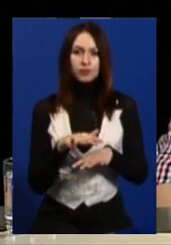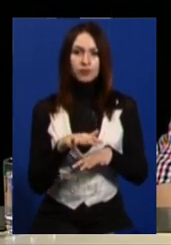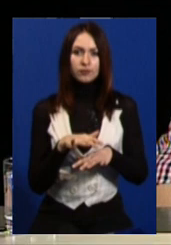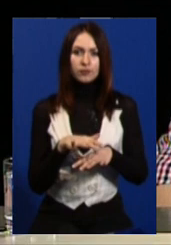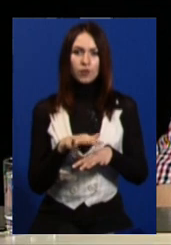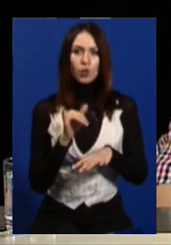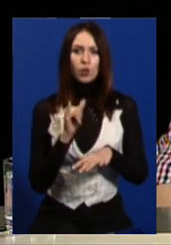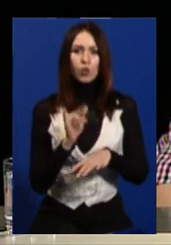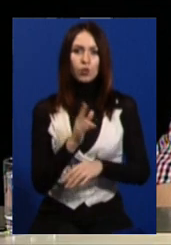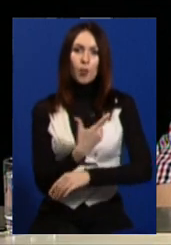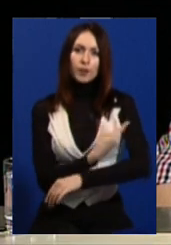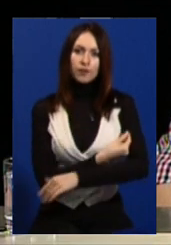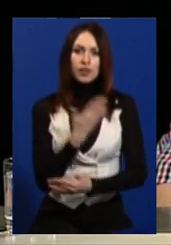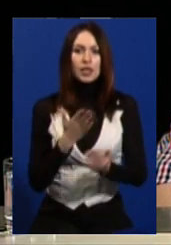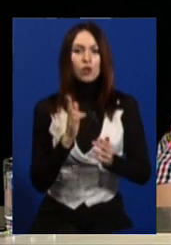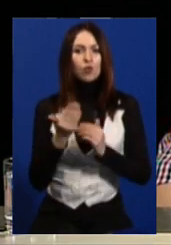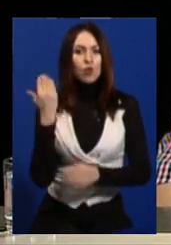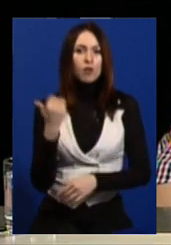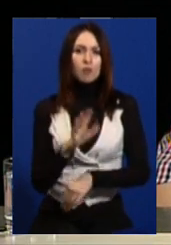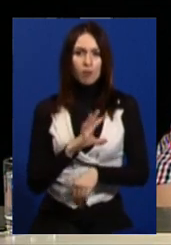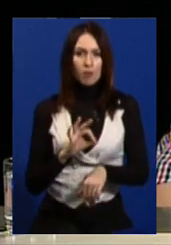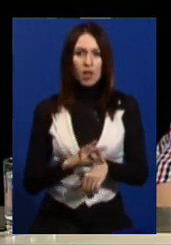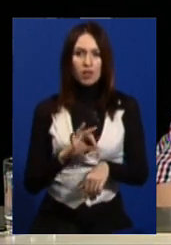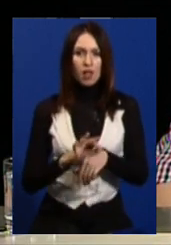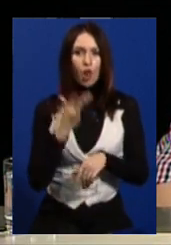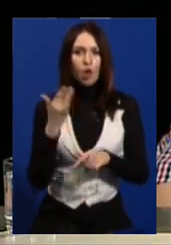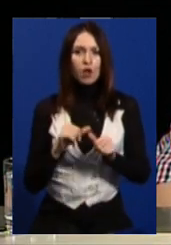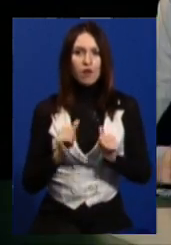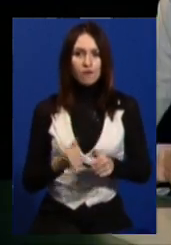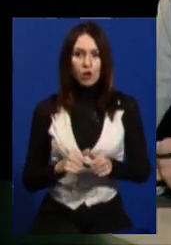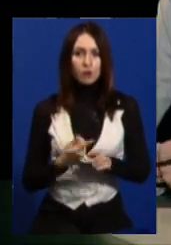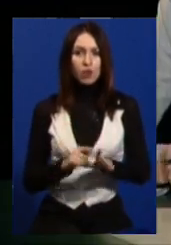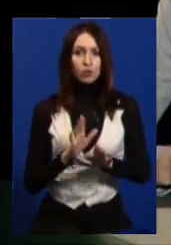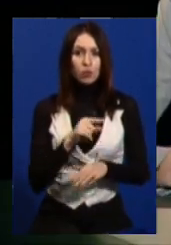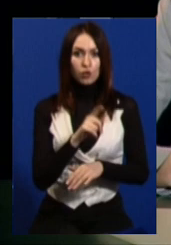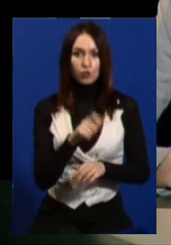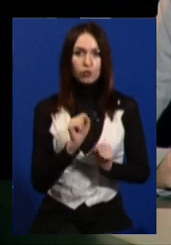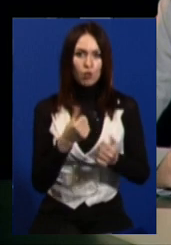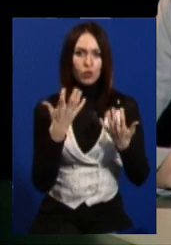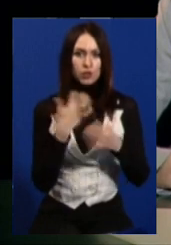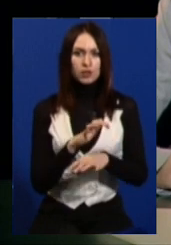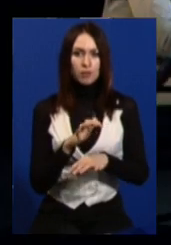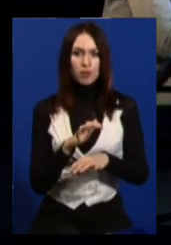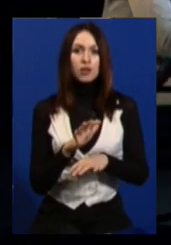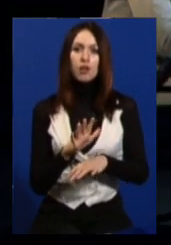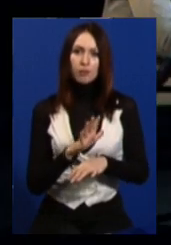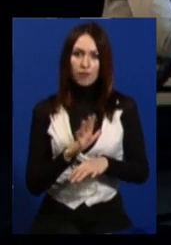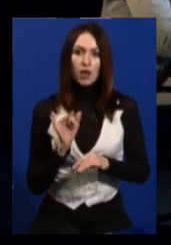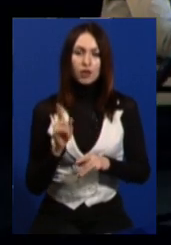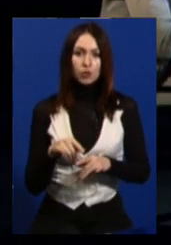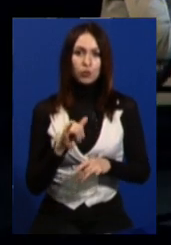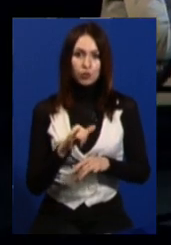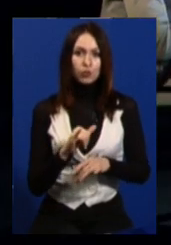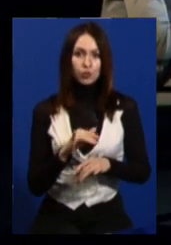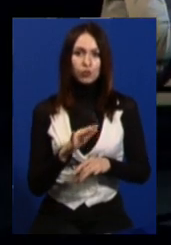у привитих или ранее болевших. Легкие формы. Это лишь эти люди могут не пометить легкие формы? Нет, бывают и в обычных, ну, то